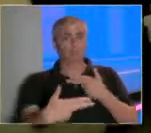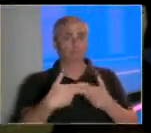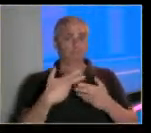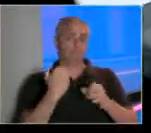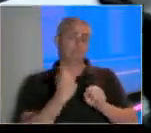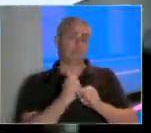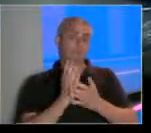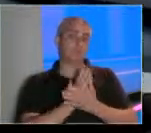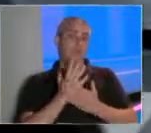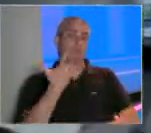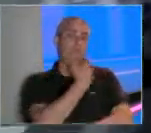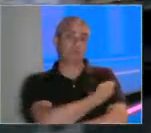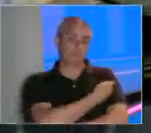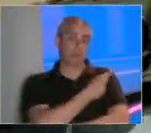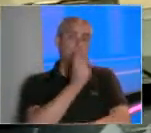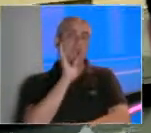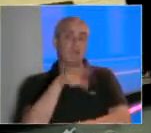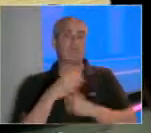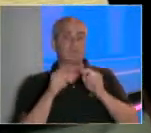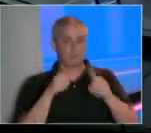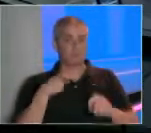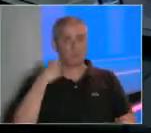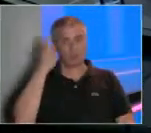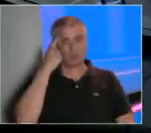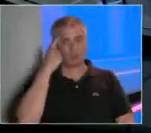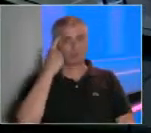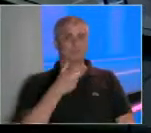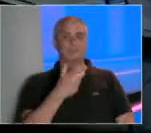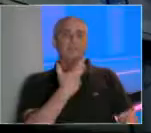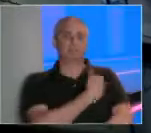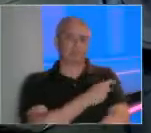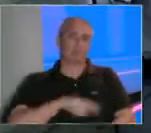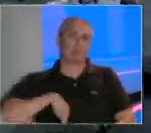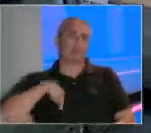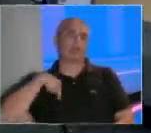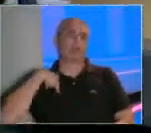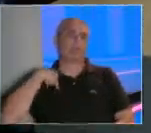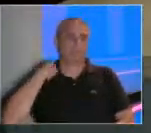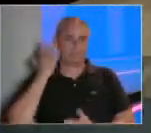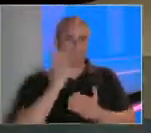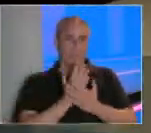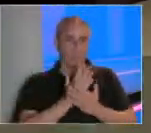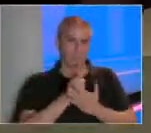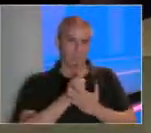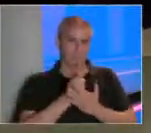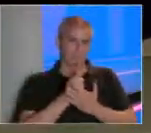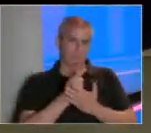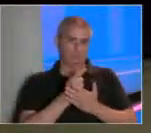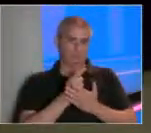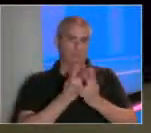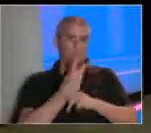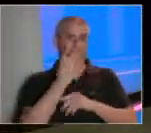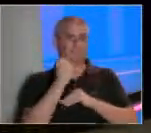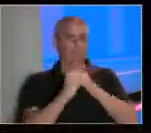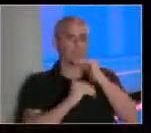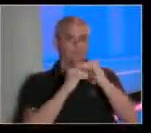חיסון. צריך לומר, למרות הדברים האלה, אנחנו יודעים שלחיסון לוקח הרבה מאוד זמן עד שהוא עובר כמה